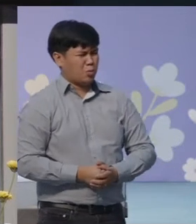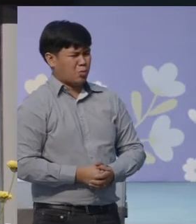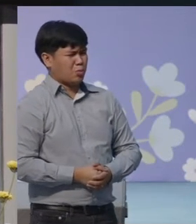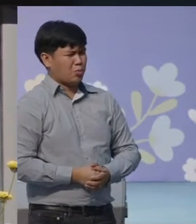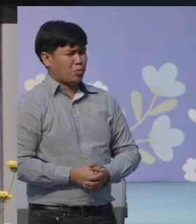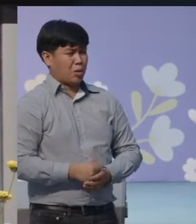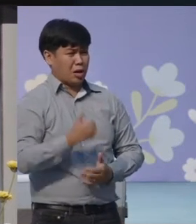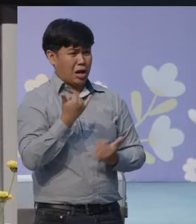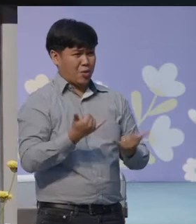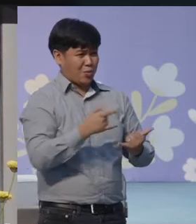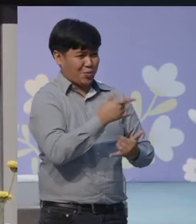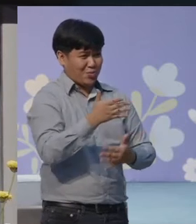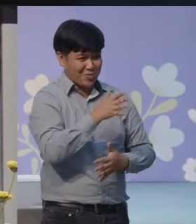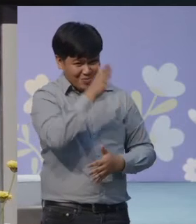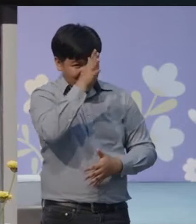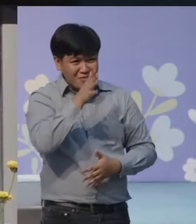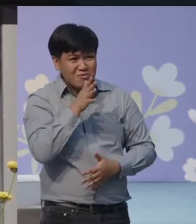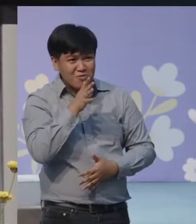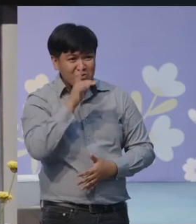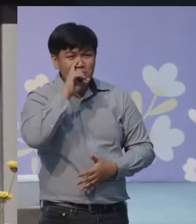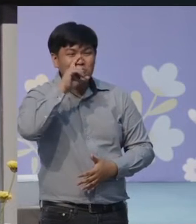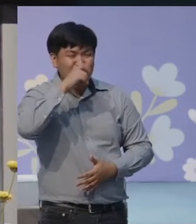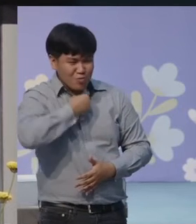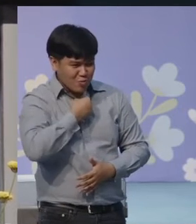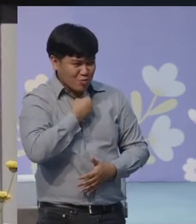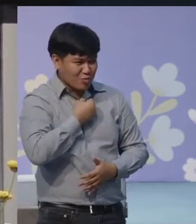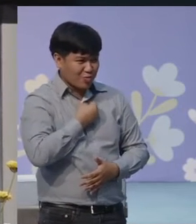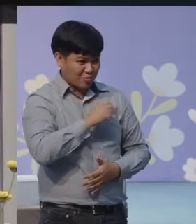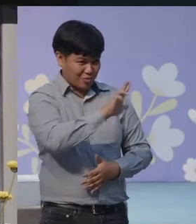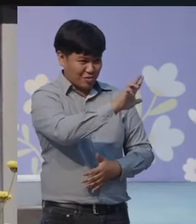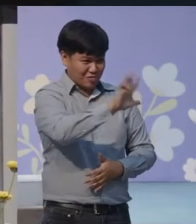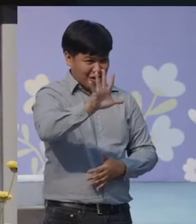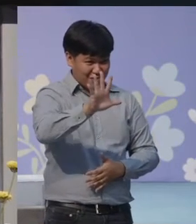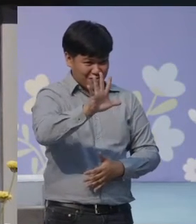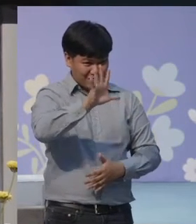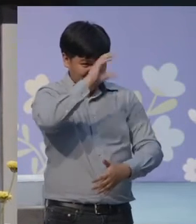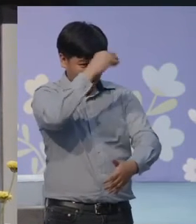kung magulang kayo, yung 35 taon na anak ninyo,